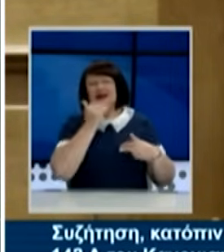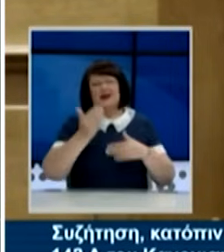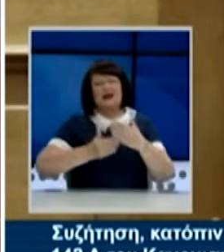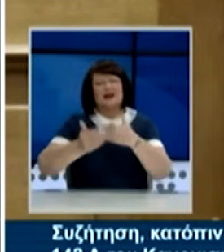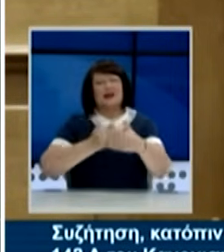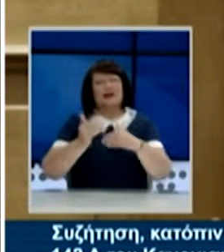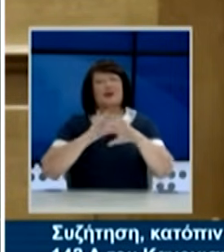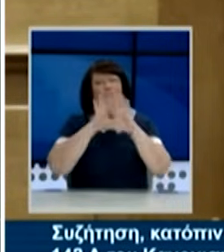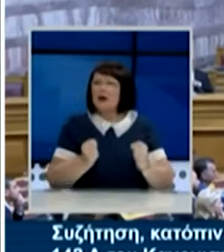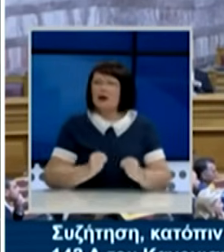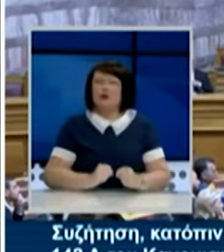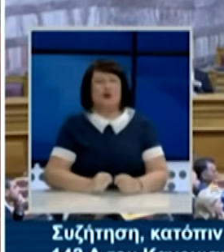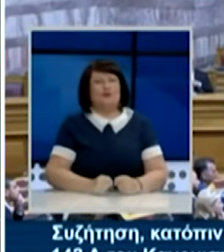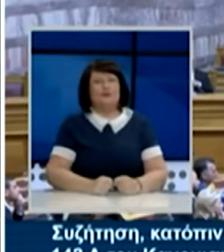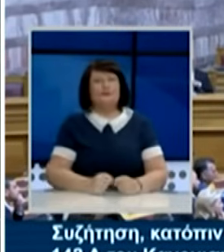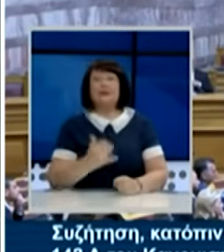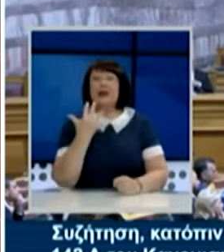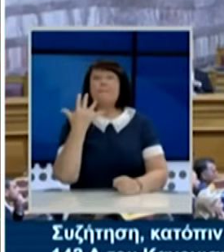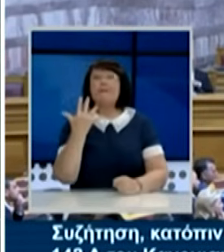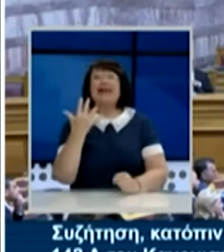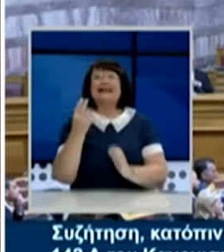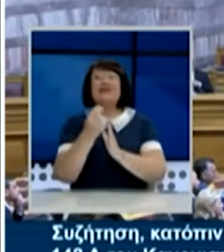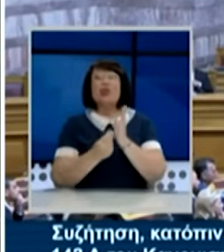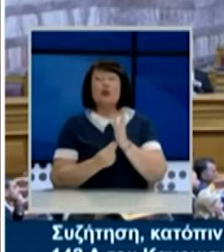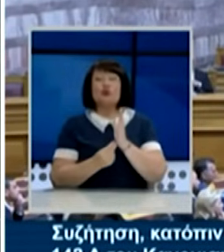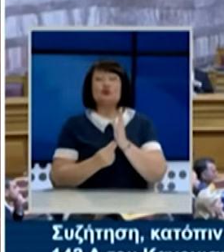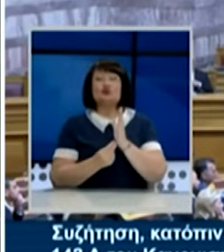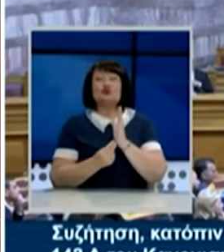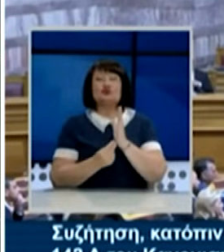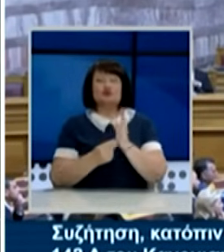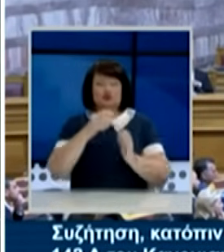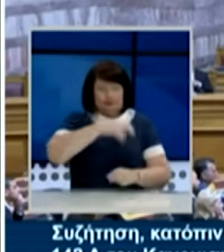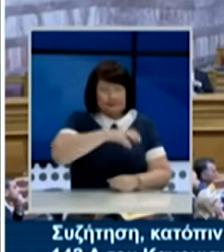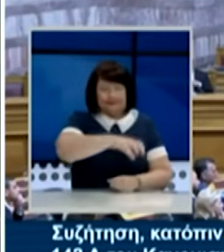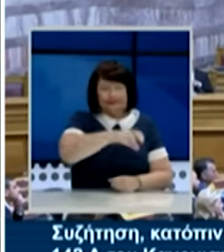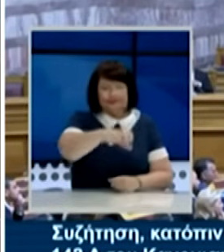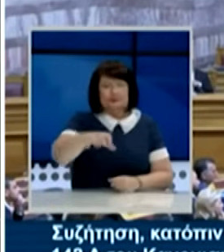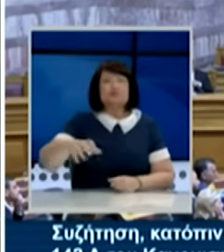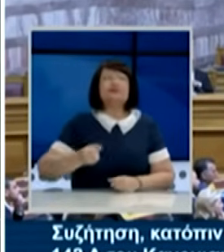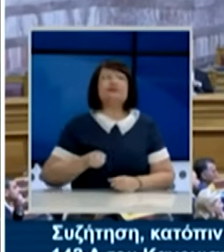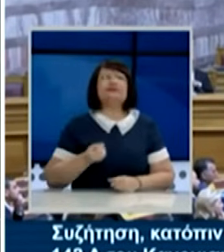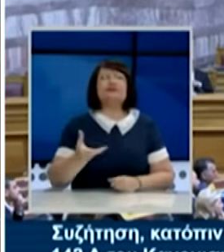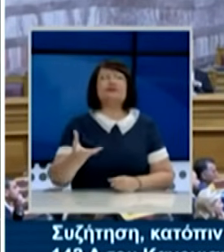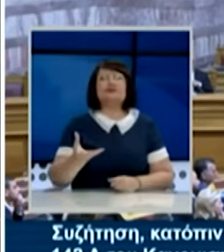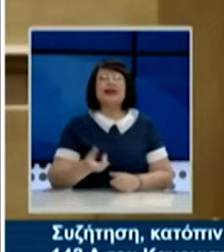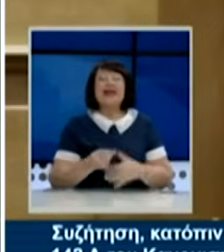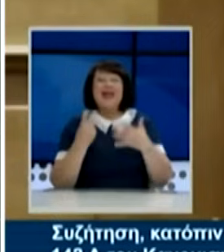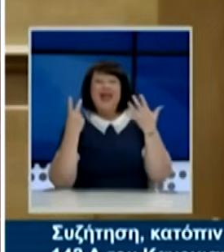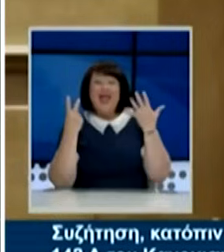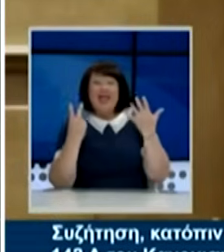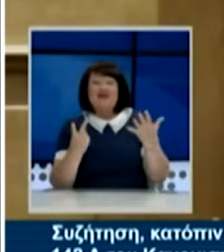ανθρώπους αγνοούμενους αυτή τη στιγμή, και μακάρι αύριο το πρωί που τα ξημερώσει καλύτερη μέρα από τον καιρό, να μην έχουμε αποκαλύψεις